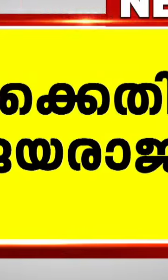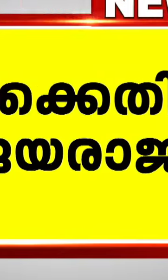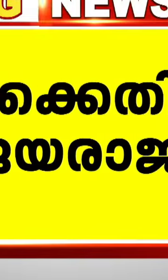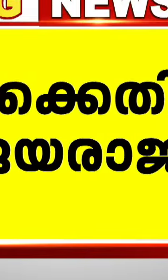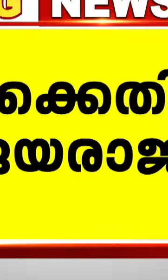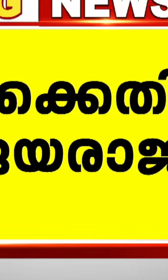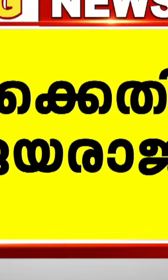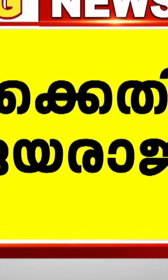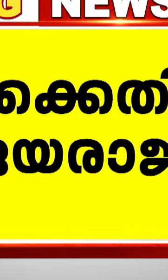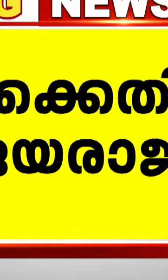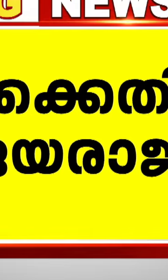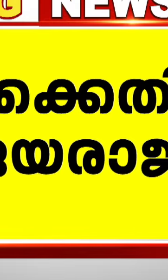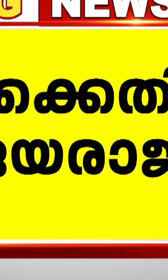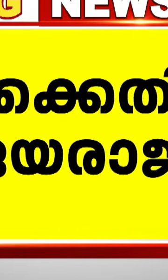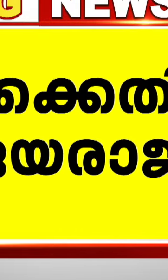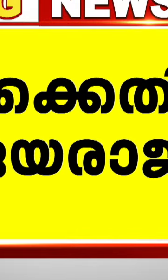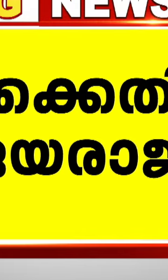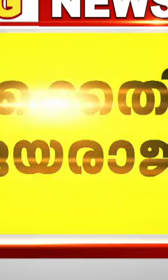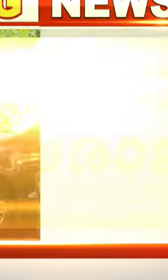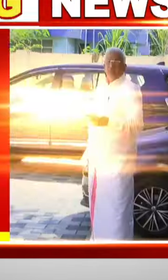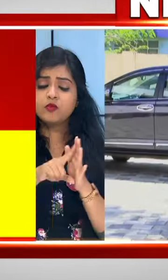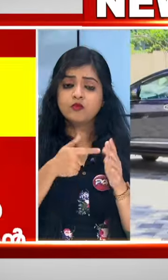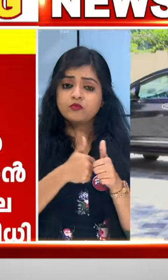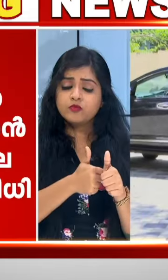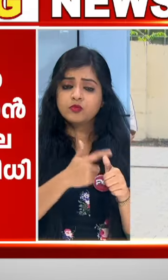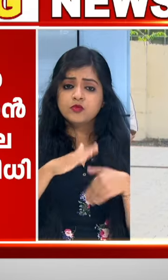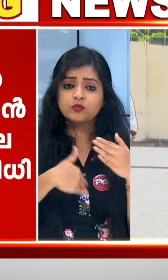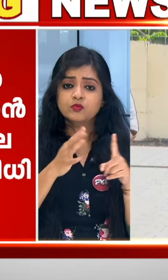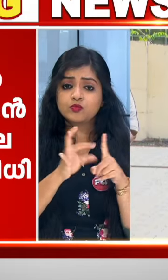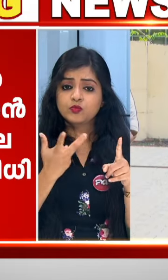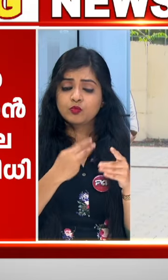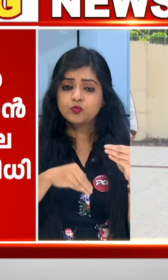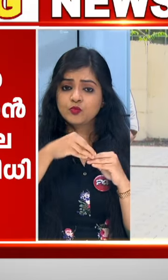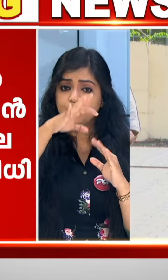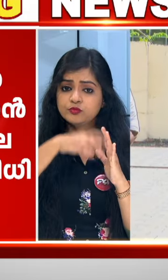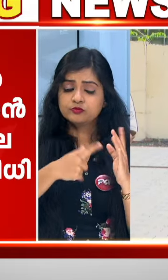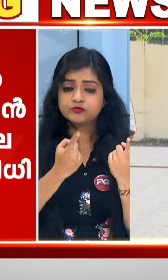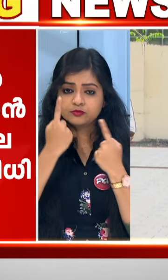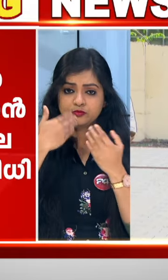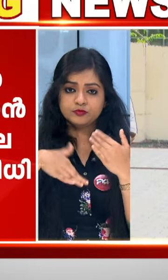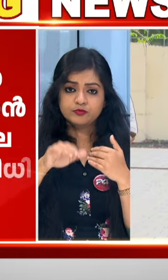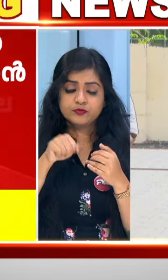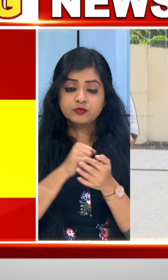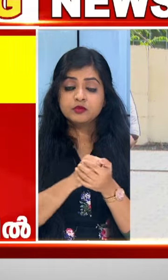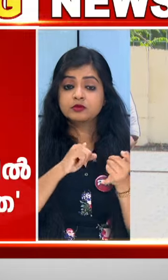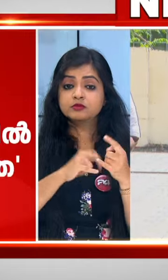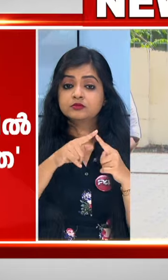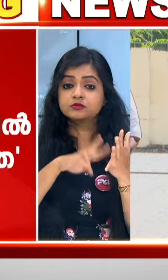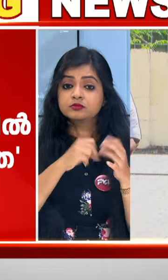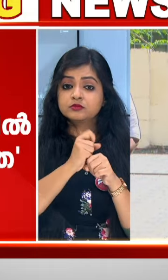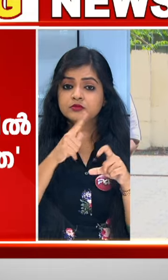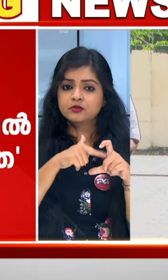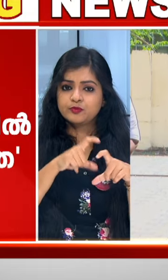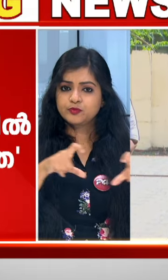വിധി പുറത്തുവരുന്നത്. ഈ കാര്യത്തിൽ നിയമപരമായി ഇനി എന്ത് ചെയ്യാൻ കഴിയും എന്നതടക്കമുള്ള കാര്യങ്ങൾ പരിശോധിക്കുമെന്നതാണ്. അതേസമയം, അതായത് സിംഗിൾ ബെഞ്ചിൻ്റെ വിശ്വാസ്യതയും